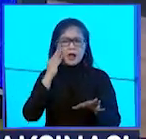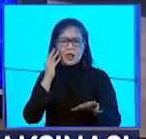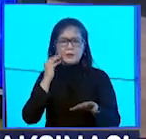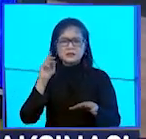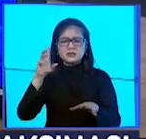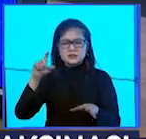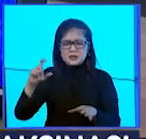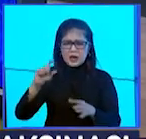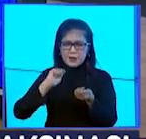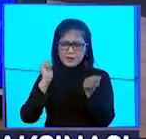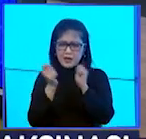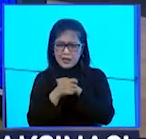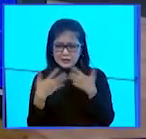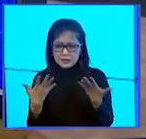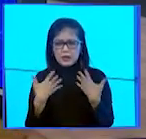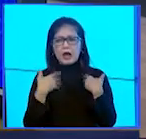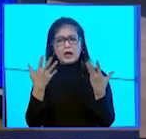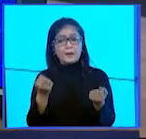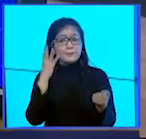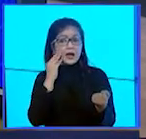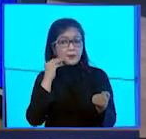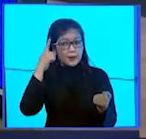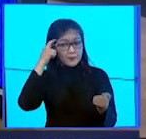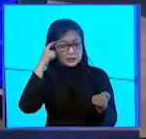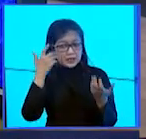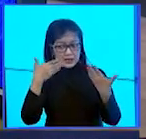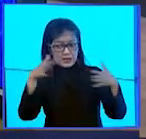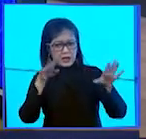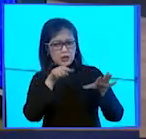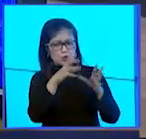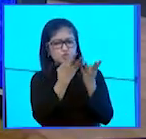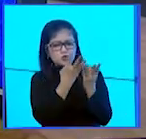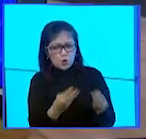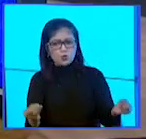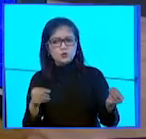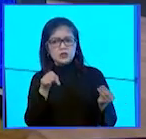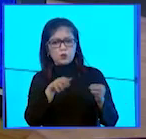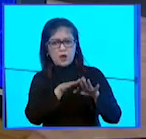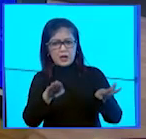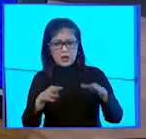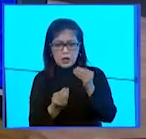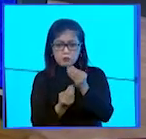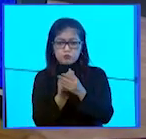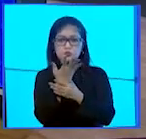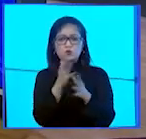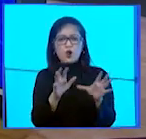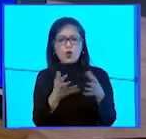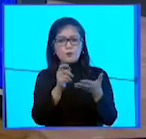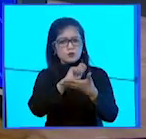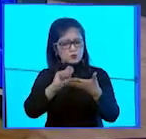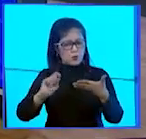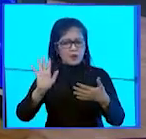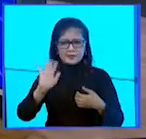Bang mudah-mudahan masalah learning luas meja segera terselesaikan dan tentunya Cluster sekolah tidak makin berkembang sehingga tidak makin menimbulkan kekhawatiran khususnya